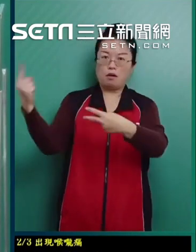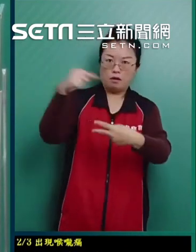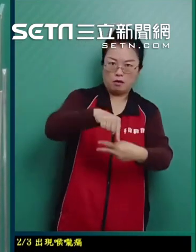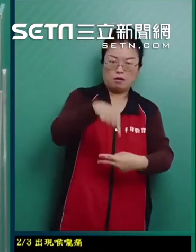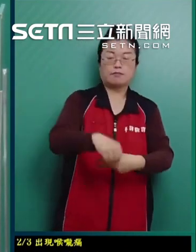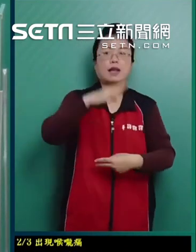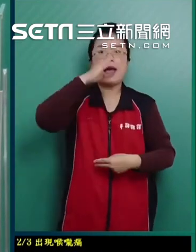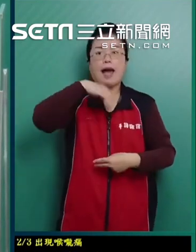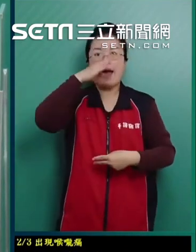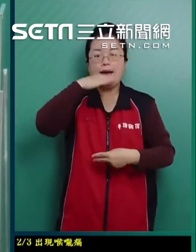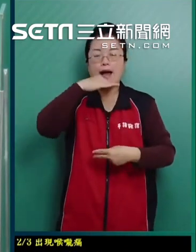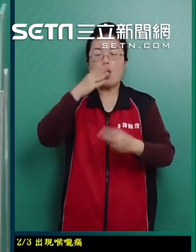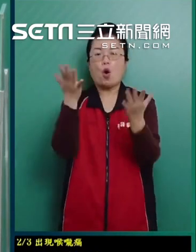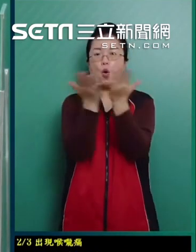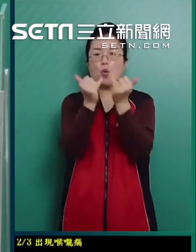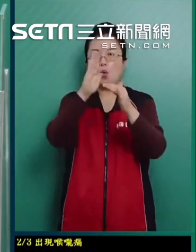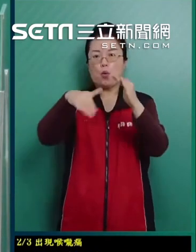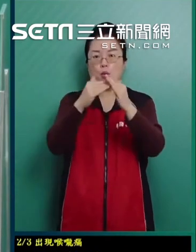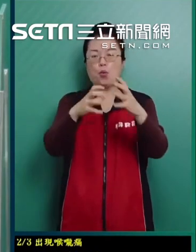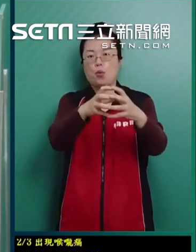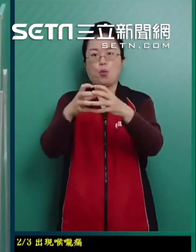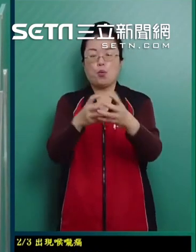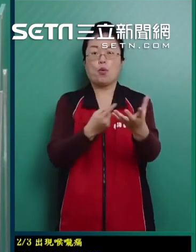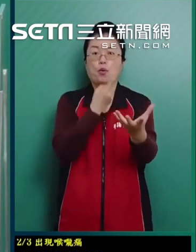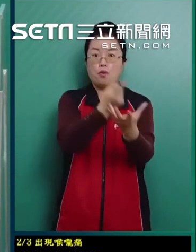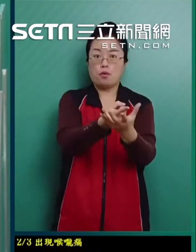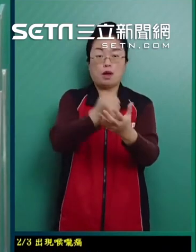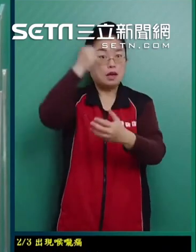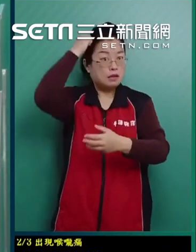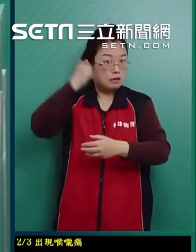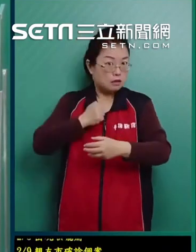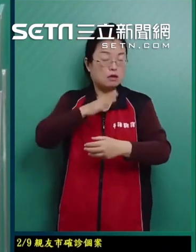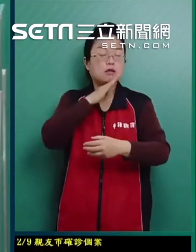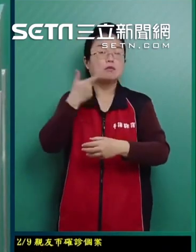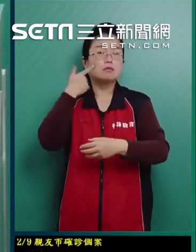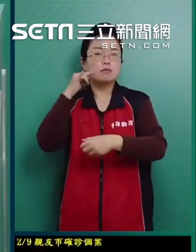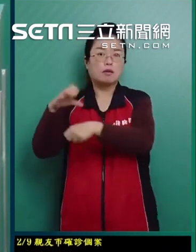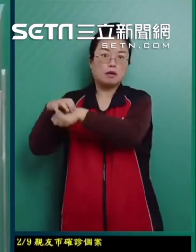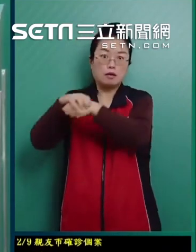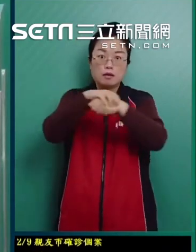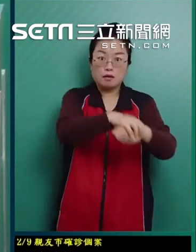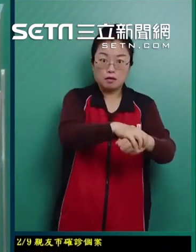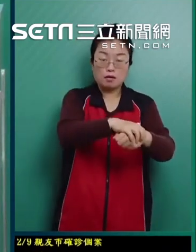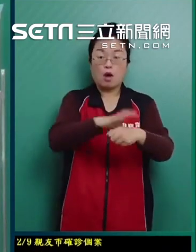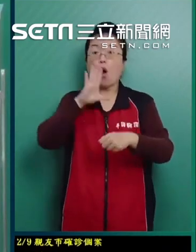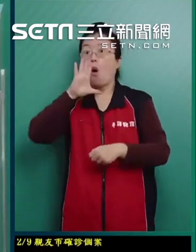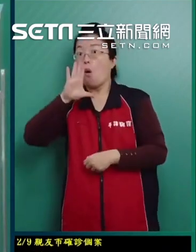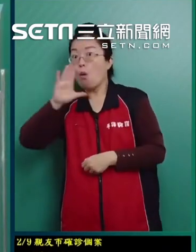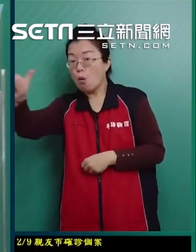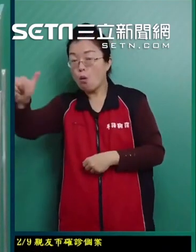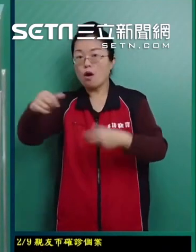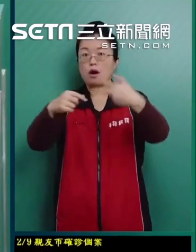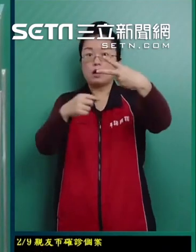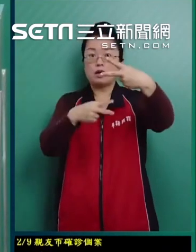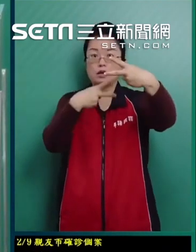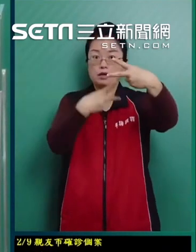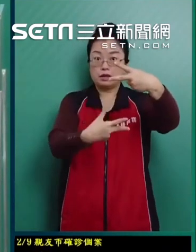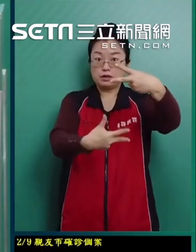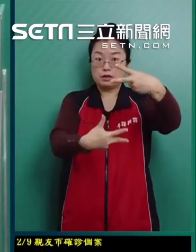上6点半到7点半是有家人接送到我们的台南市，但是回家的时候，在2月7号是